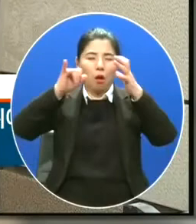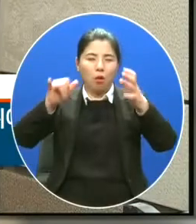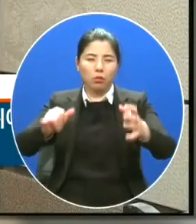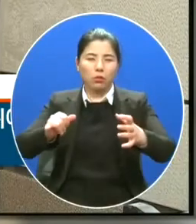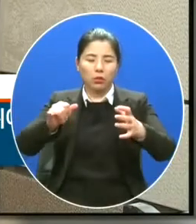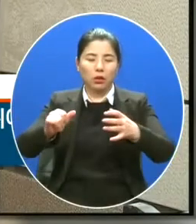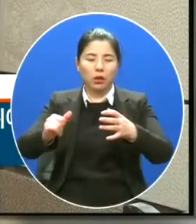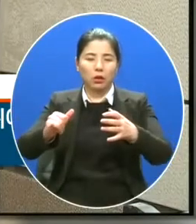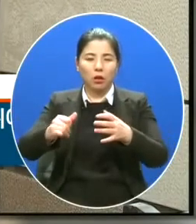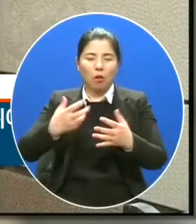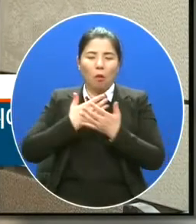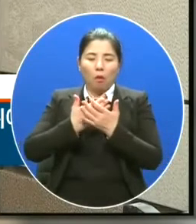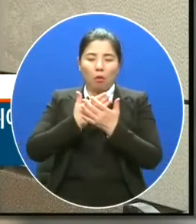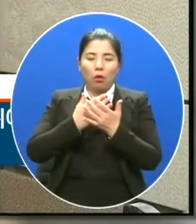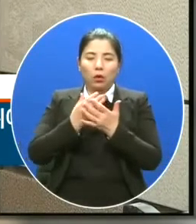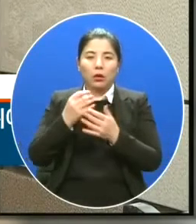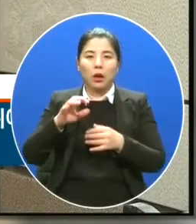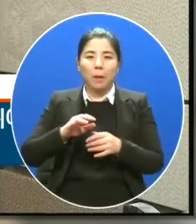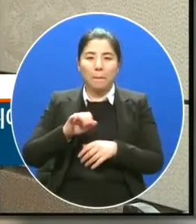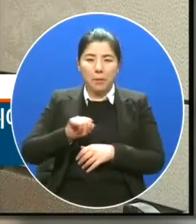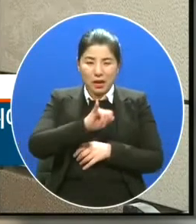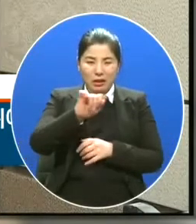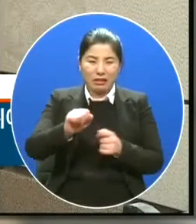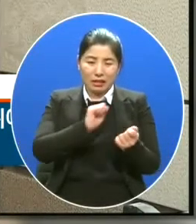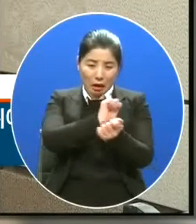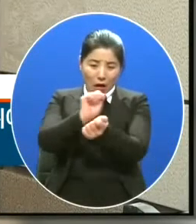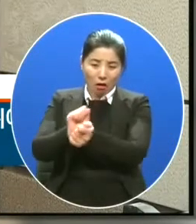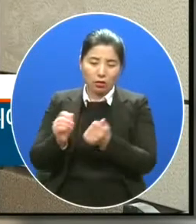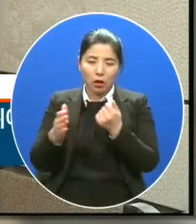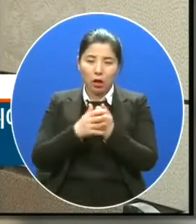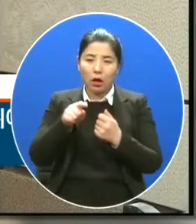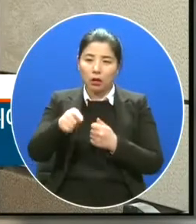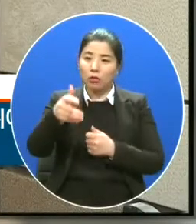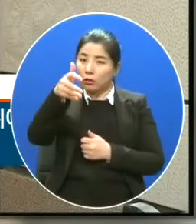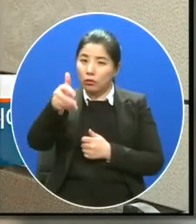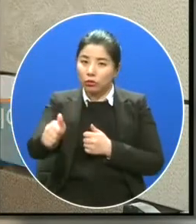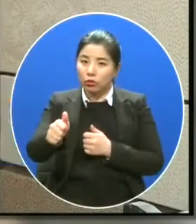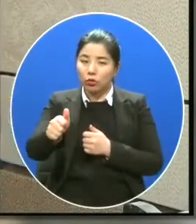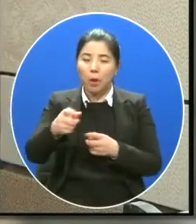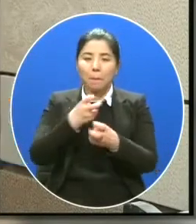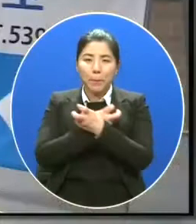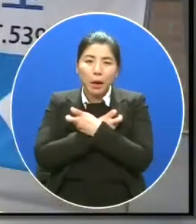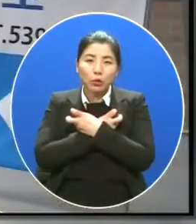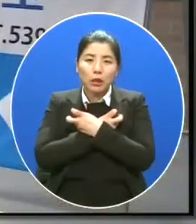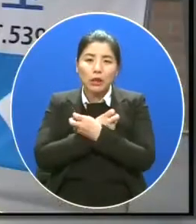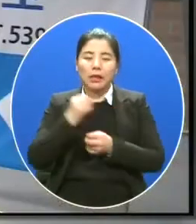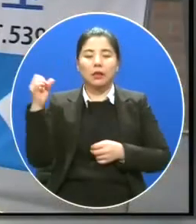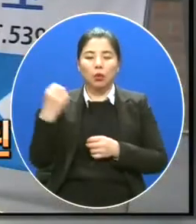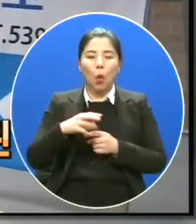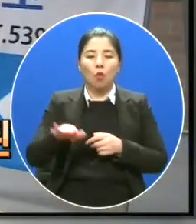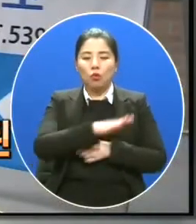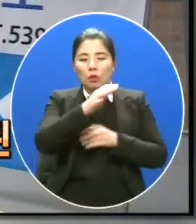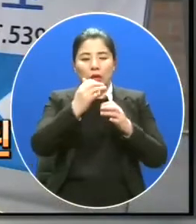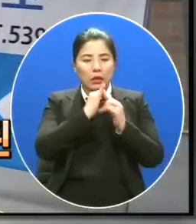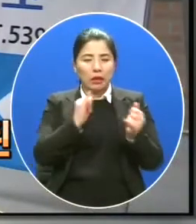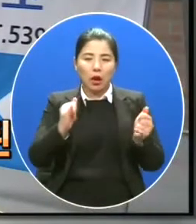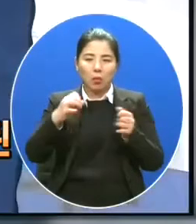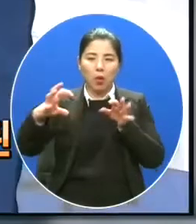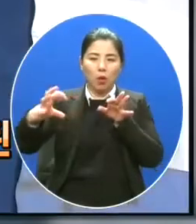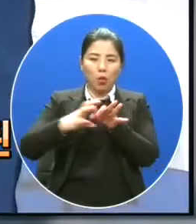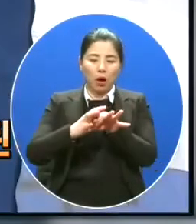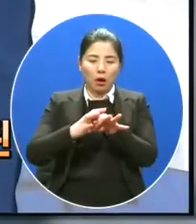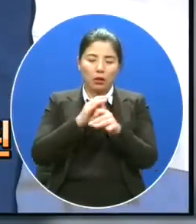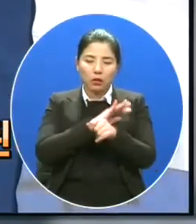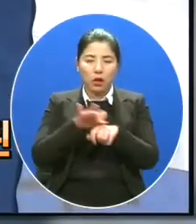있는 코로나19 사태의 바이러스 전파에 있어 그 주범인 듯 알려지고 있는 박쥐와 우리 인간의